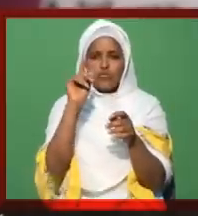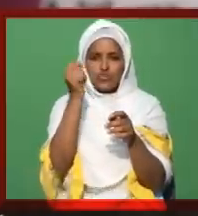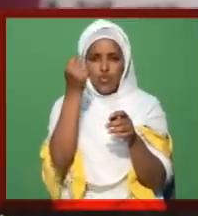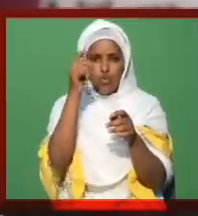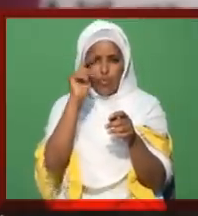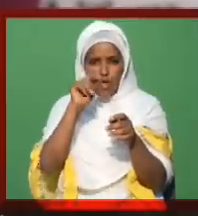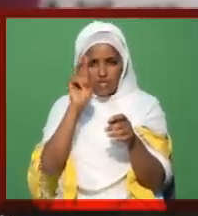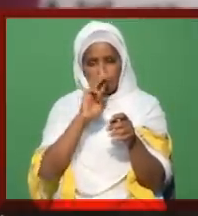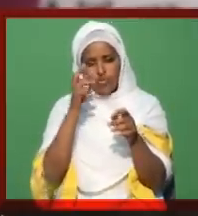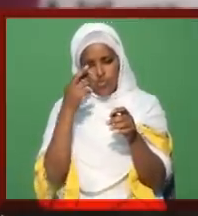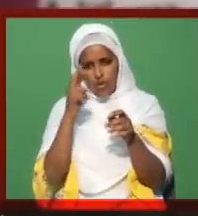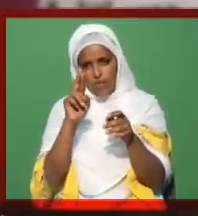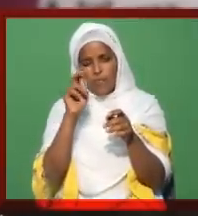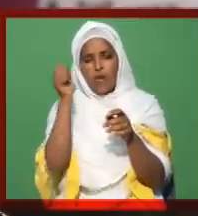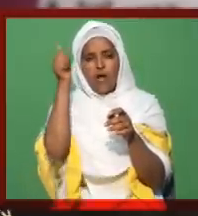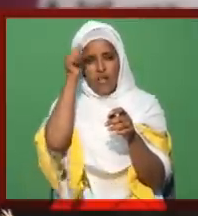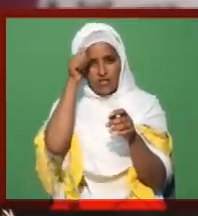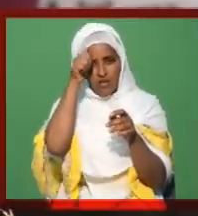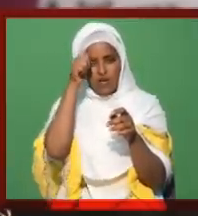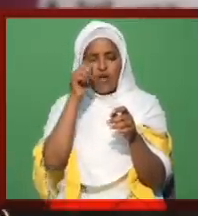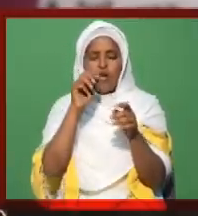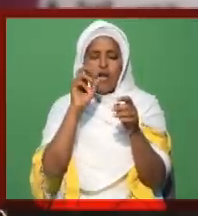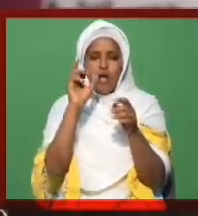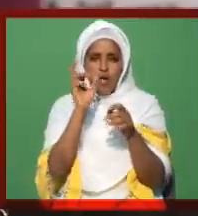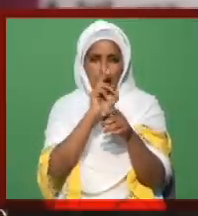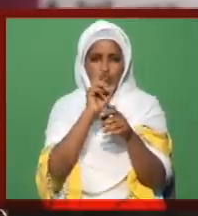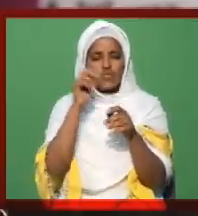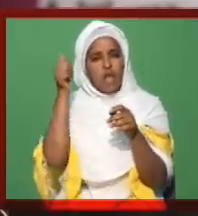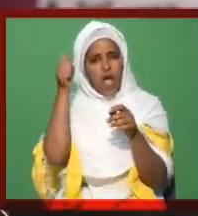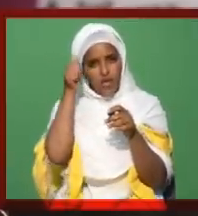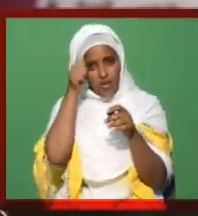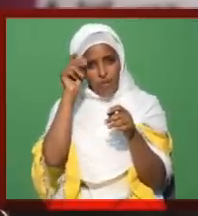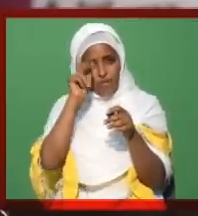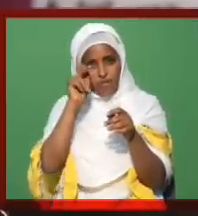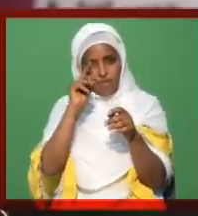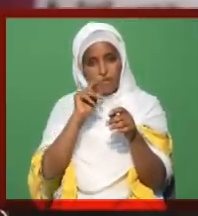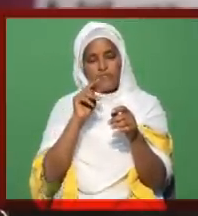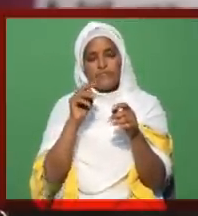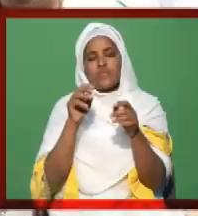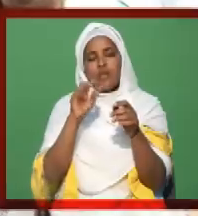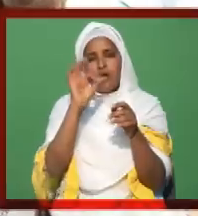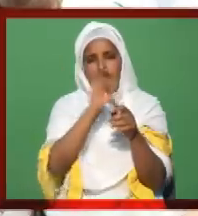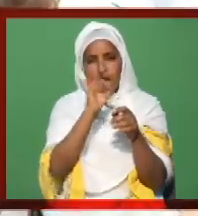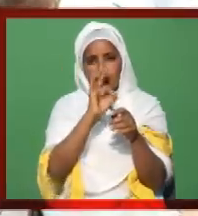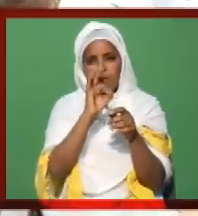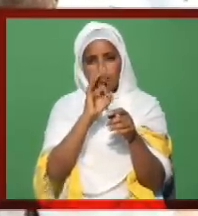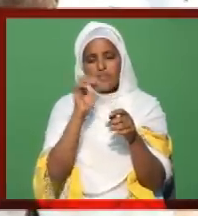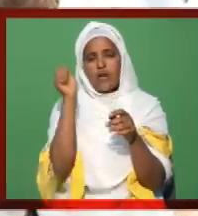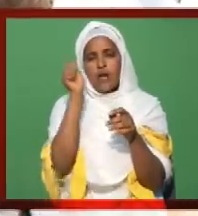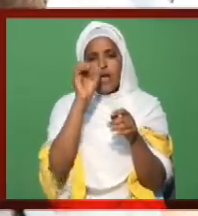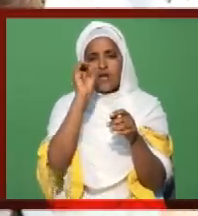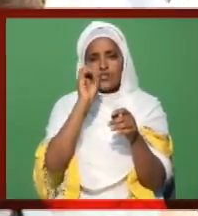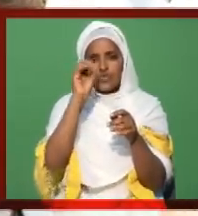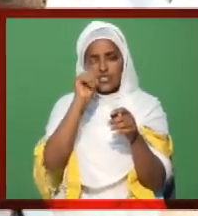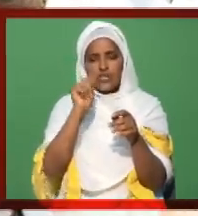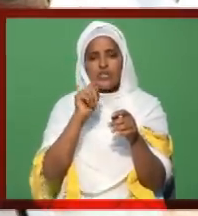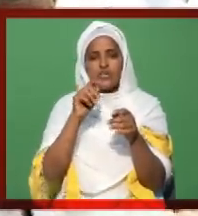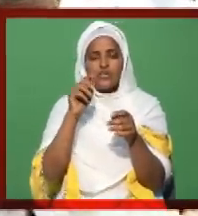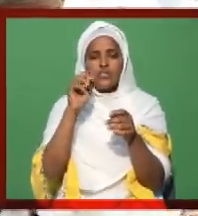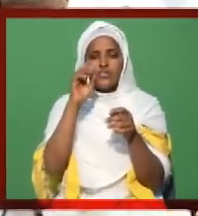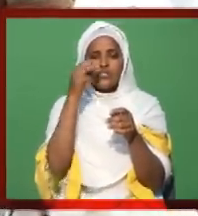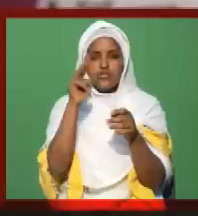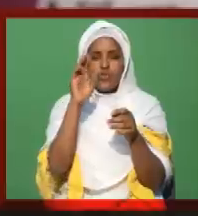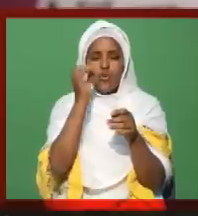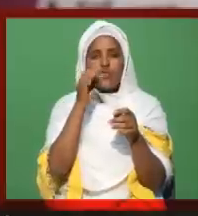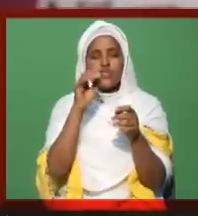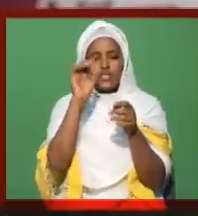ወይም አላዛር፣ ሐሙስ አዳም፣ አርብ አጸውተ ሲኦል፣ ቅዳሜ